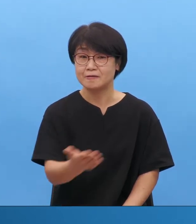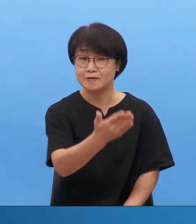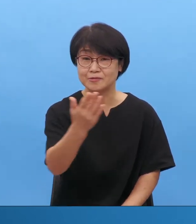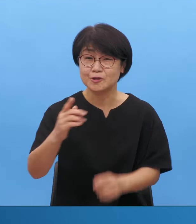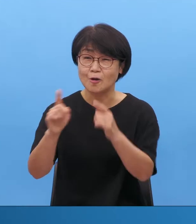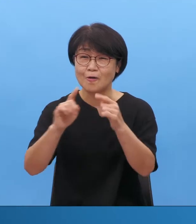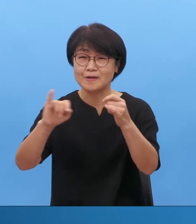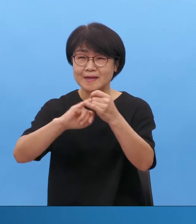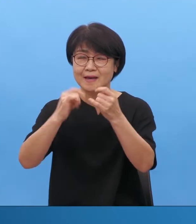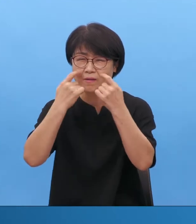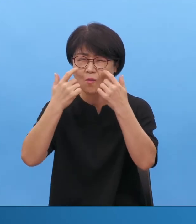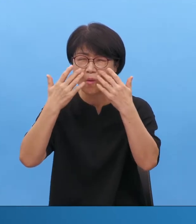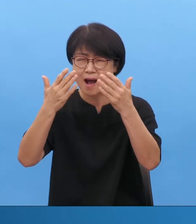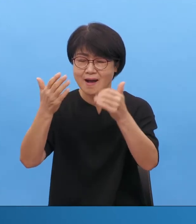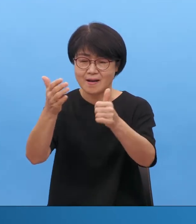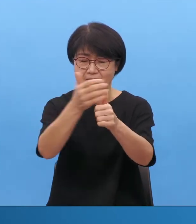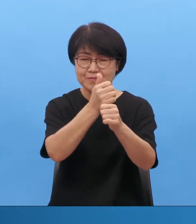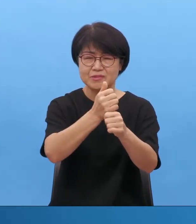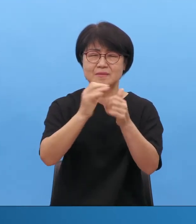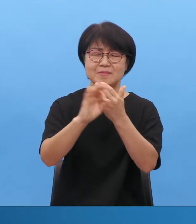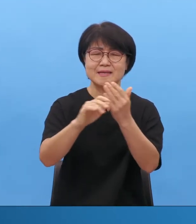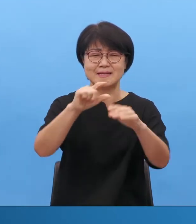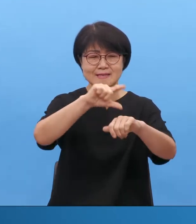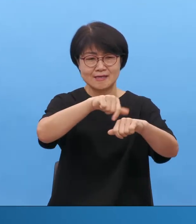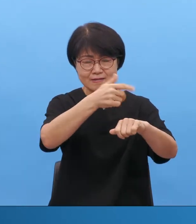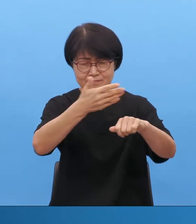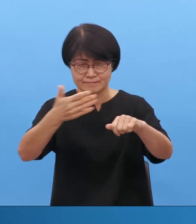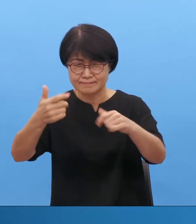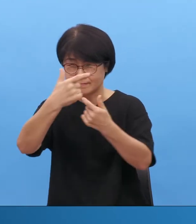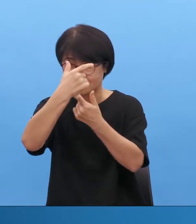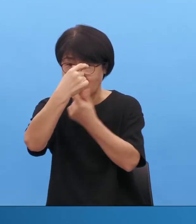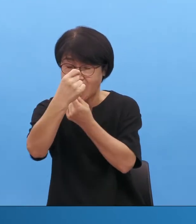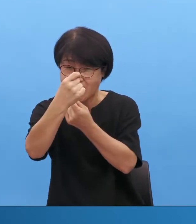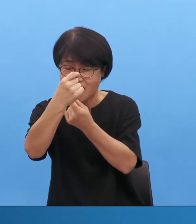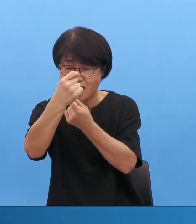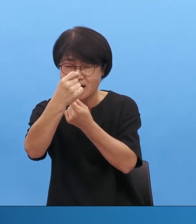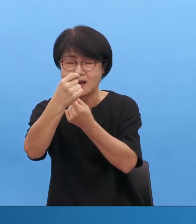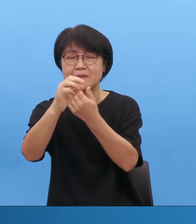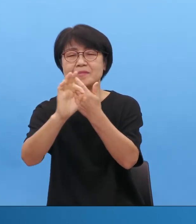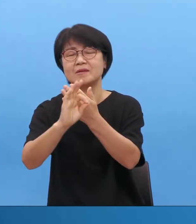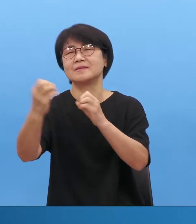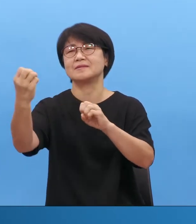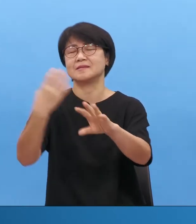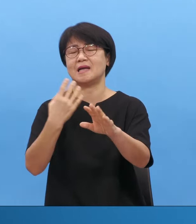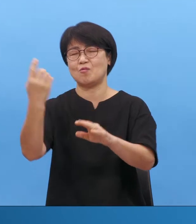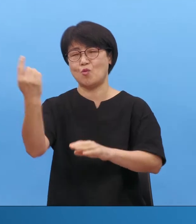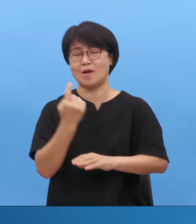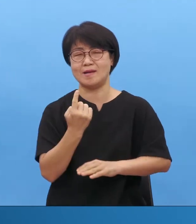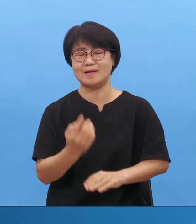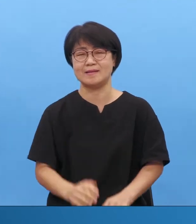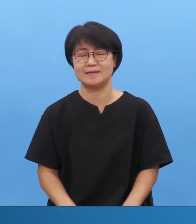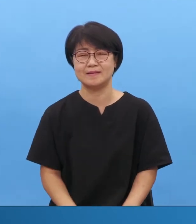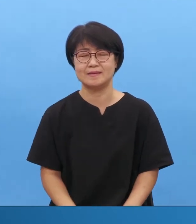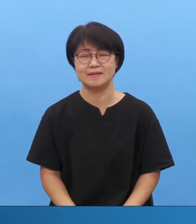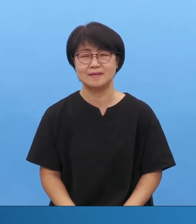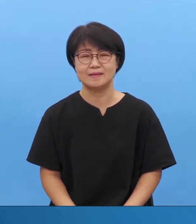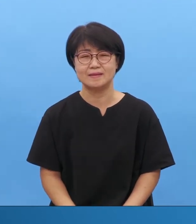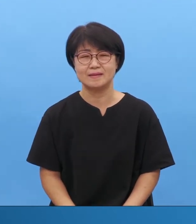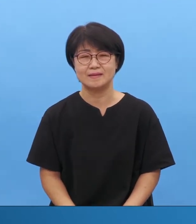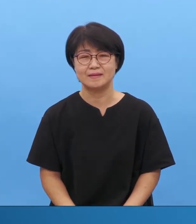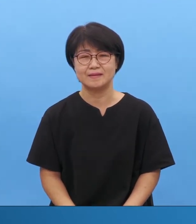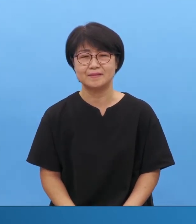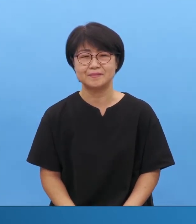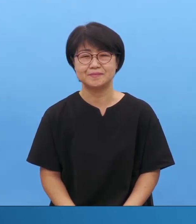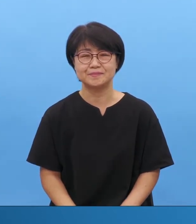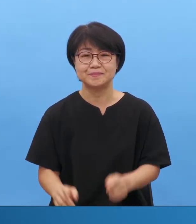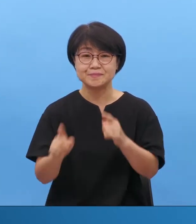correctly hold on to the covenant and you just pray throughout this week, then you'll see that the time schedule to receive answers will come. 어떤 언약을 믿어주었습니까? What